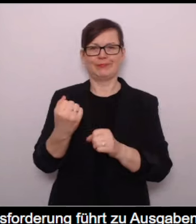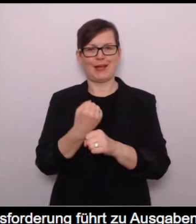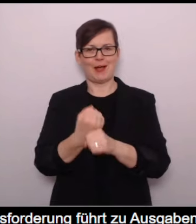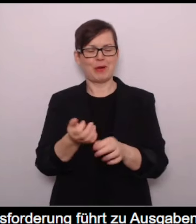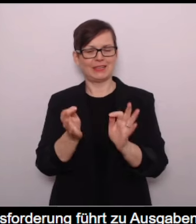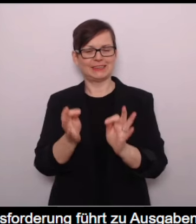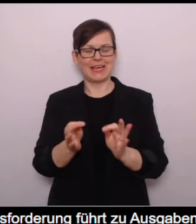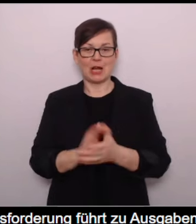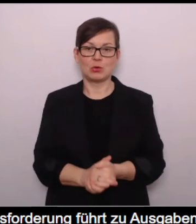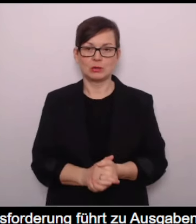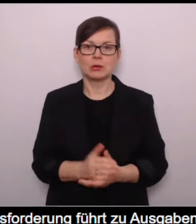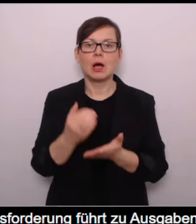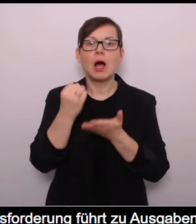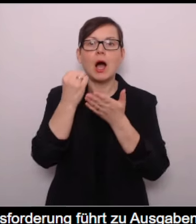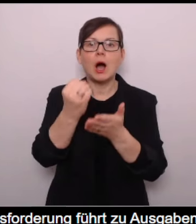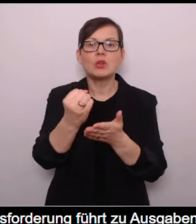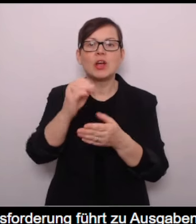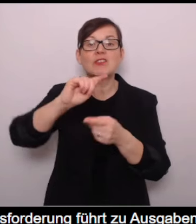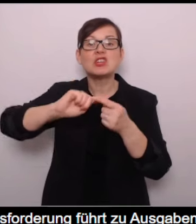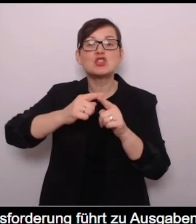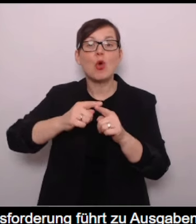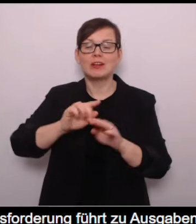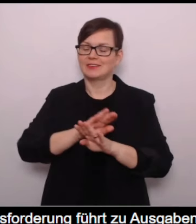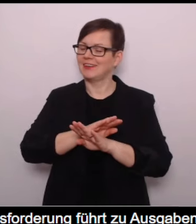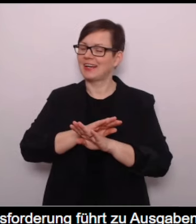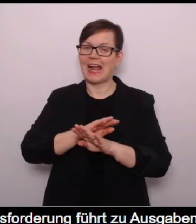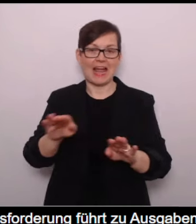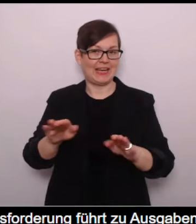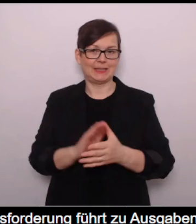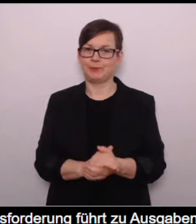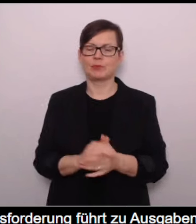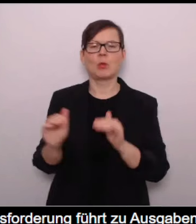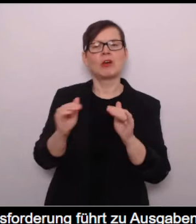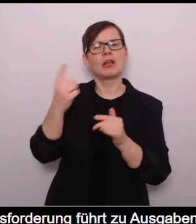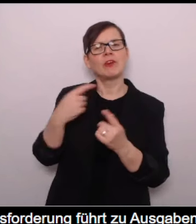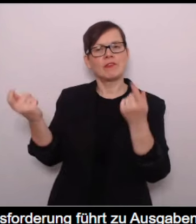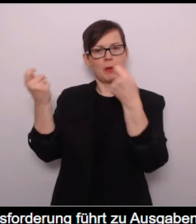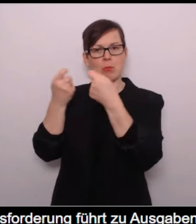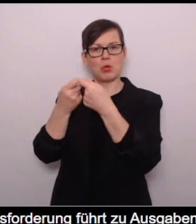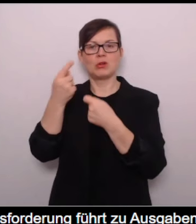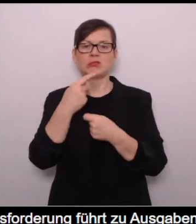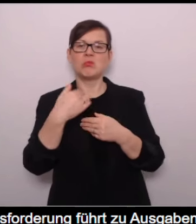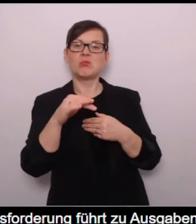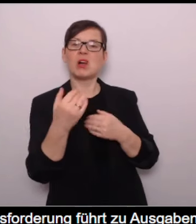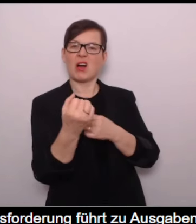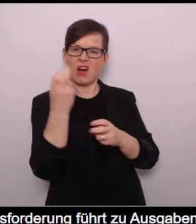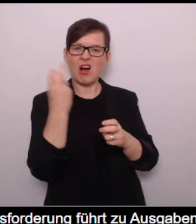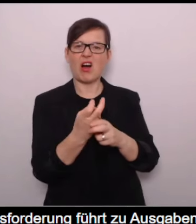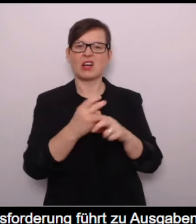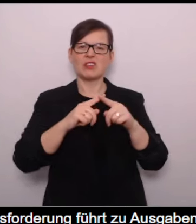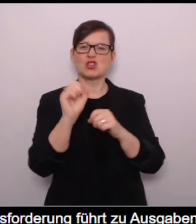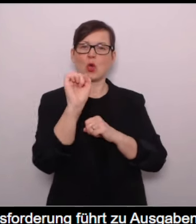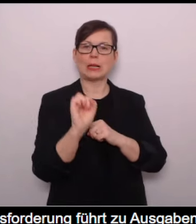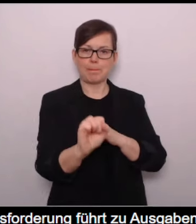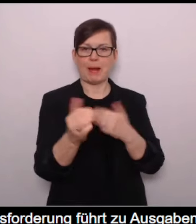Berlin um 33 Prozent. Also wir arbeiten da wirklich seriös und moderat. Es ist ein Haushalt ohne Schulden, keine Schulden.